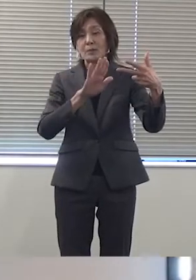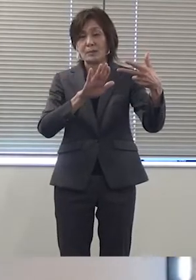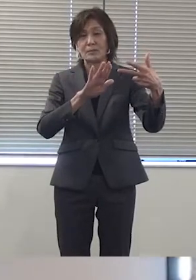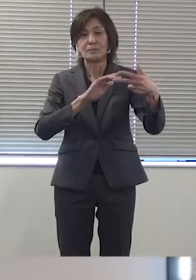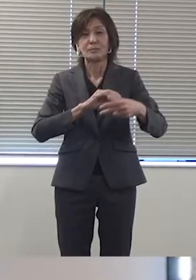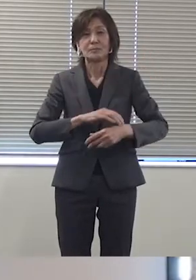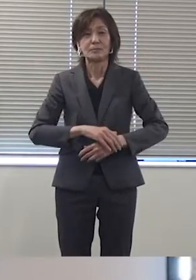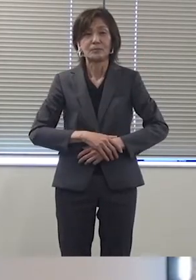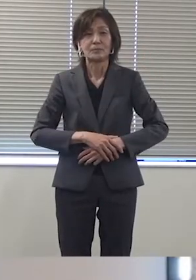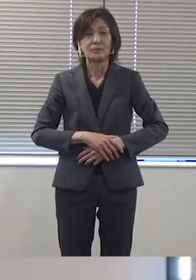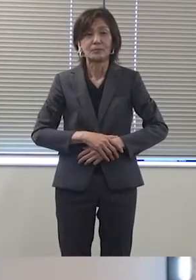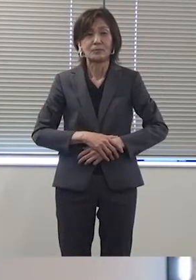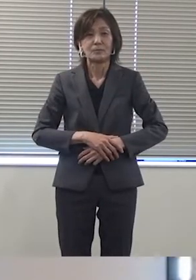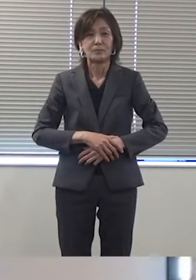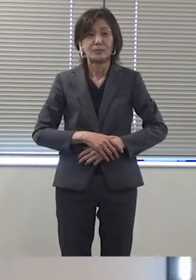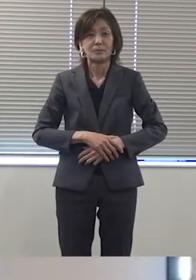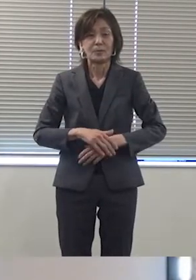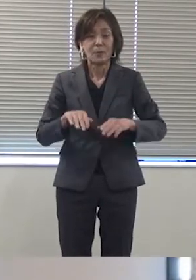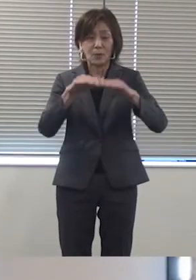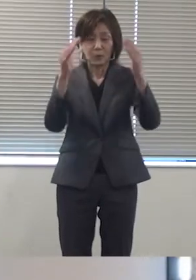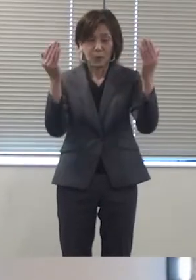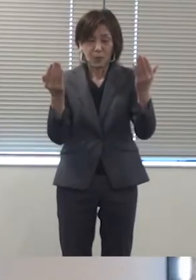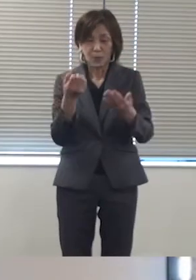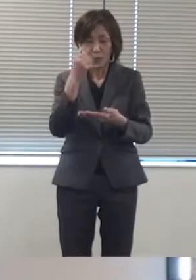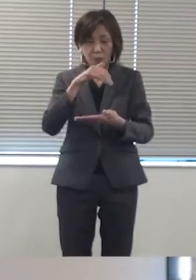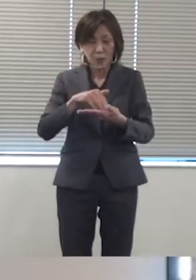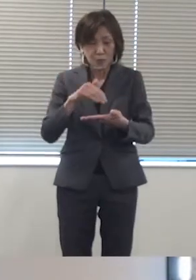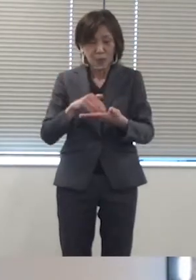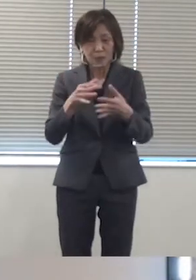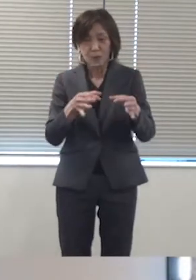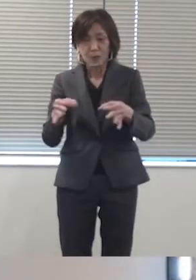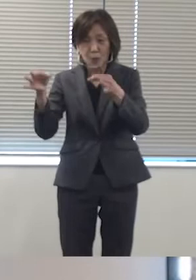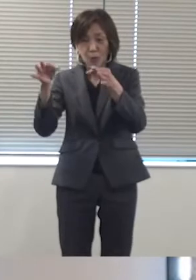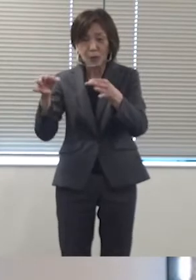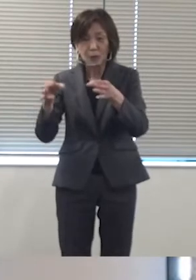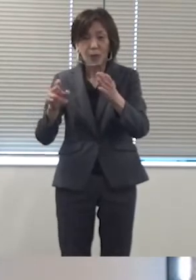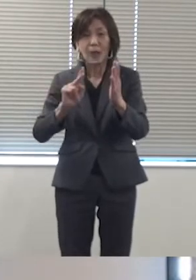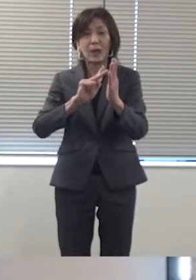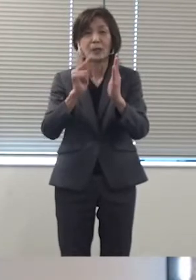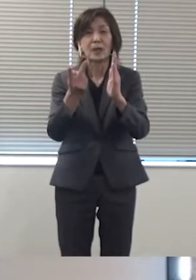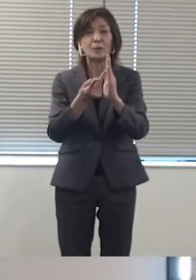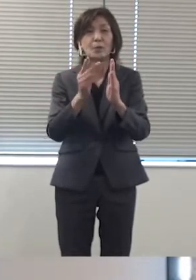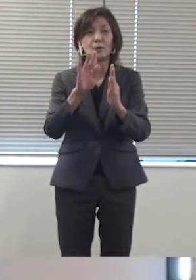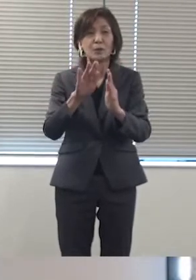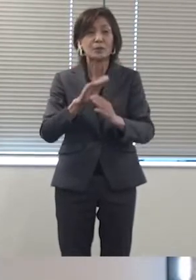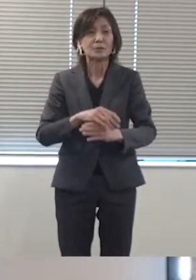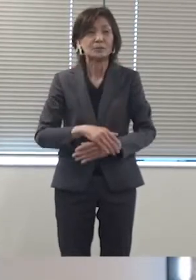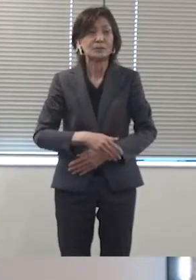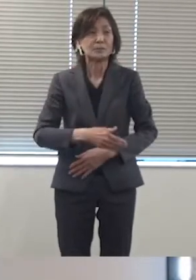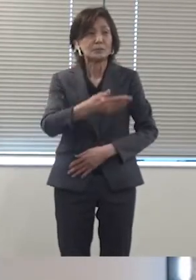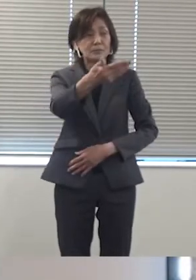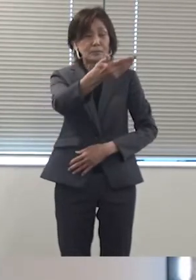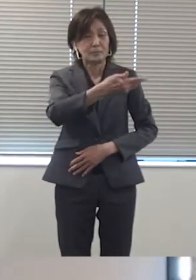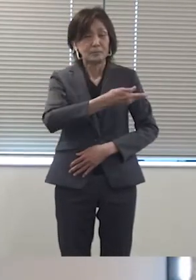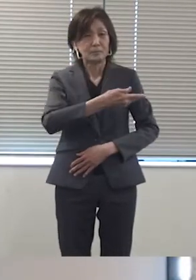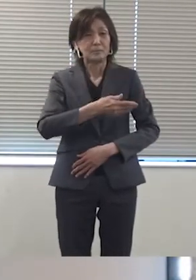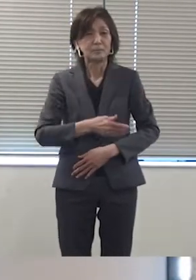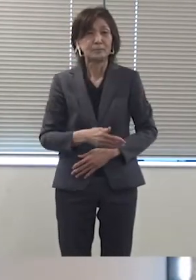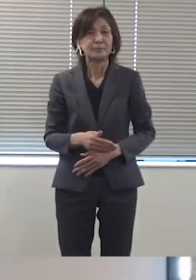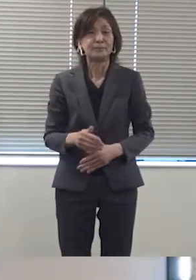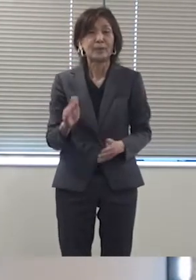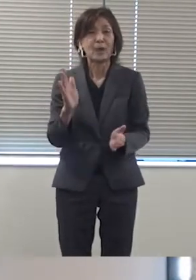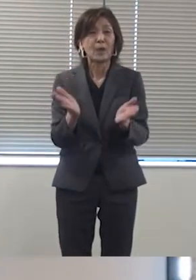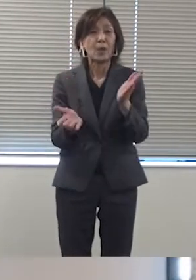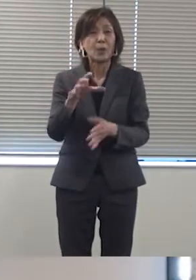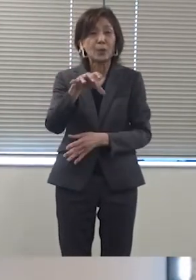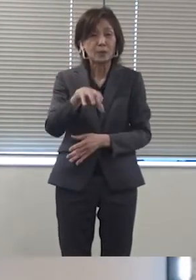すいません、先ほどもちょっと保育園の話が出てたと思うんですけれども、その地域の偏り